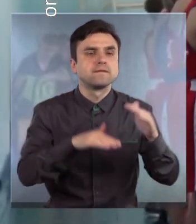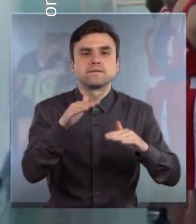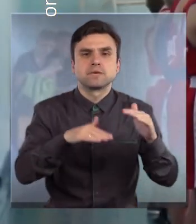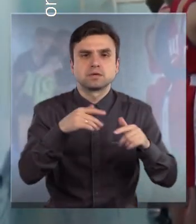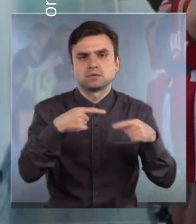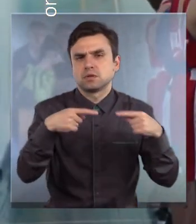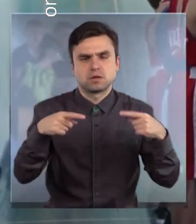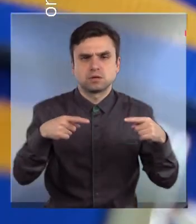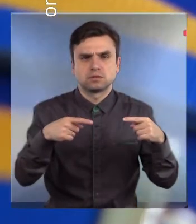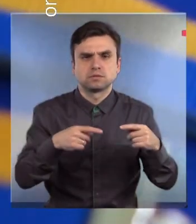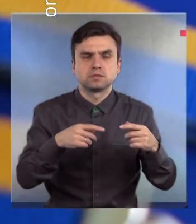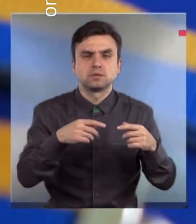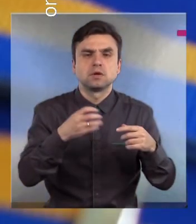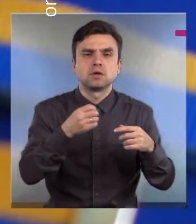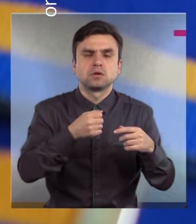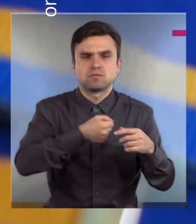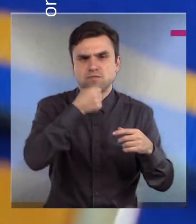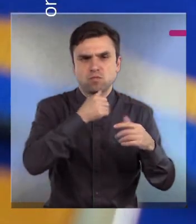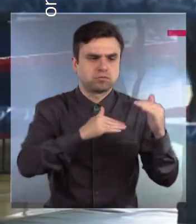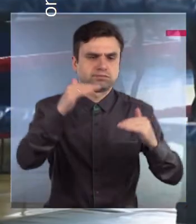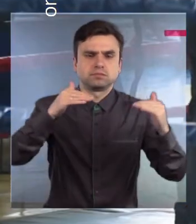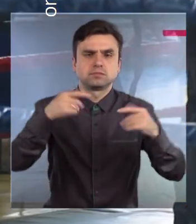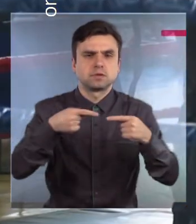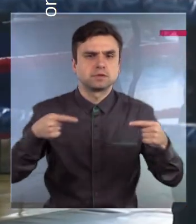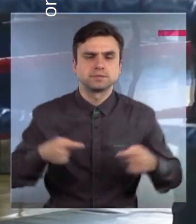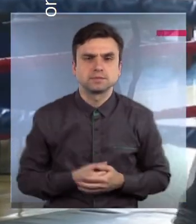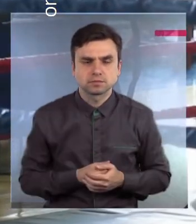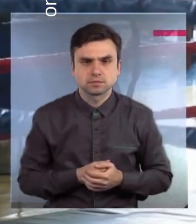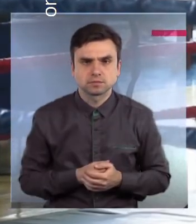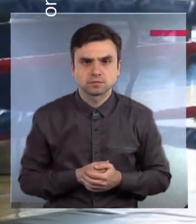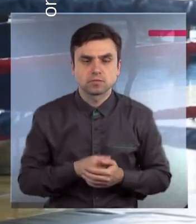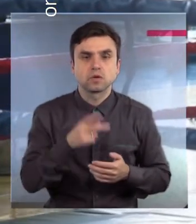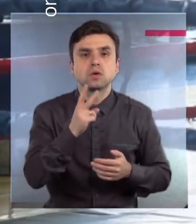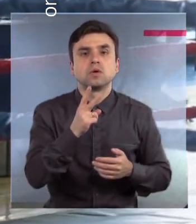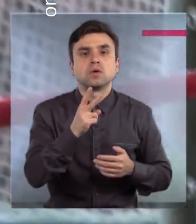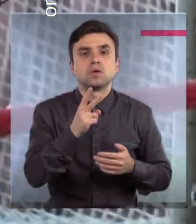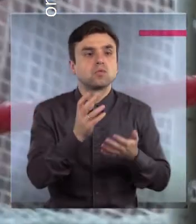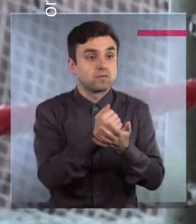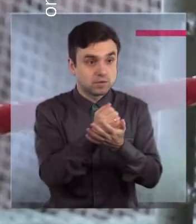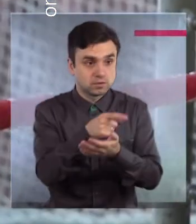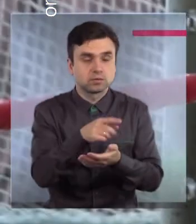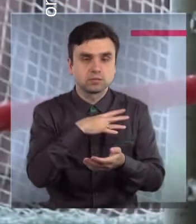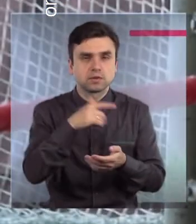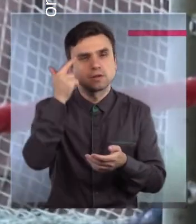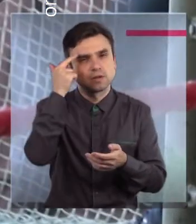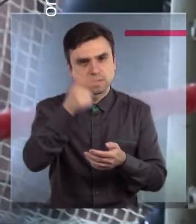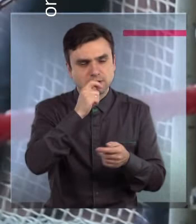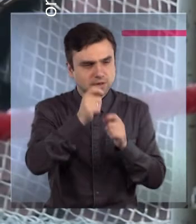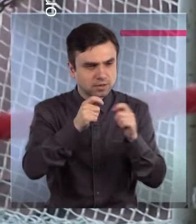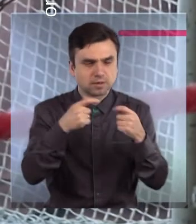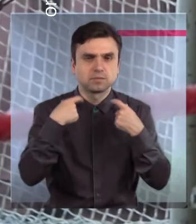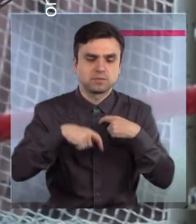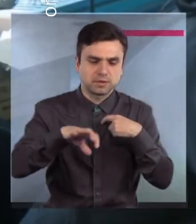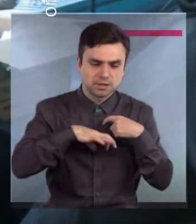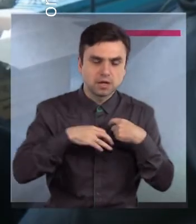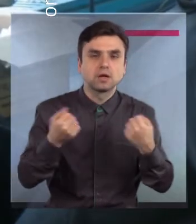у винагороду отримали за перші місця грамоти, медалі та спортивні кофти з логотипом турніру. Окрім цього, на призерів чекав